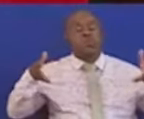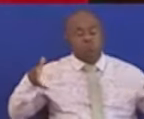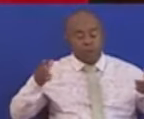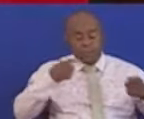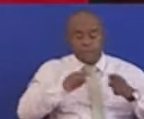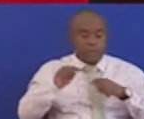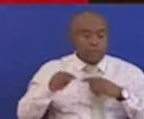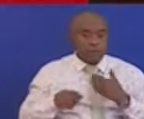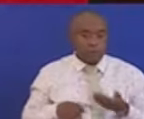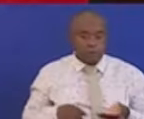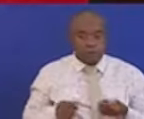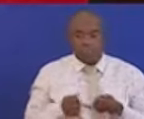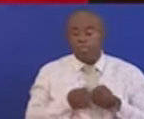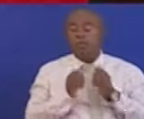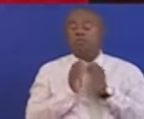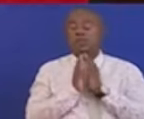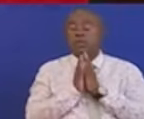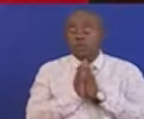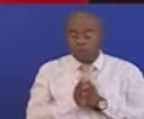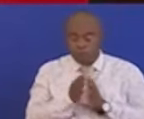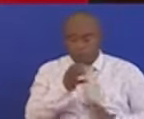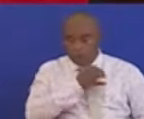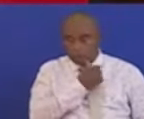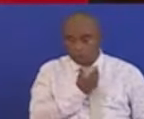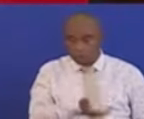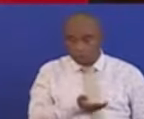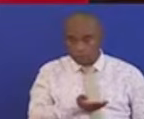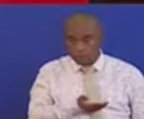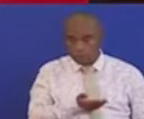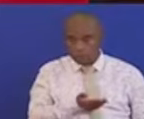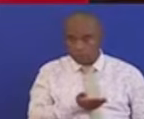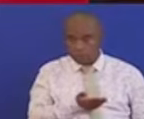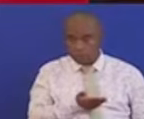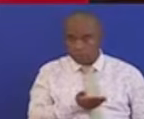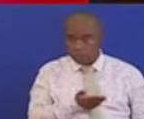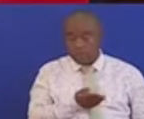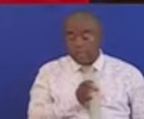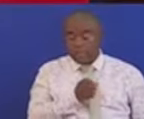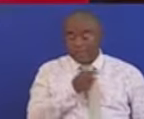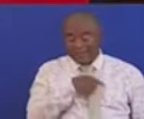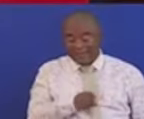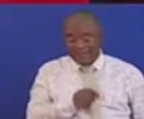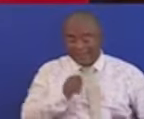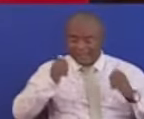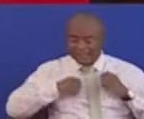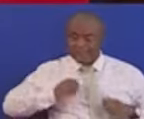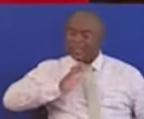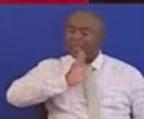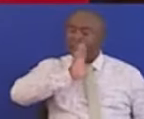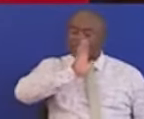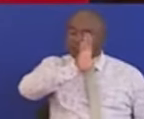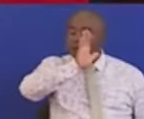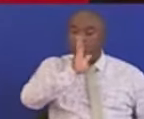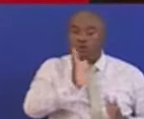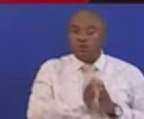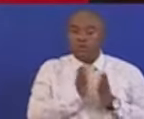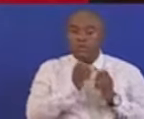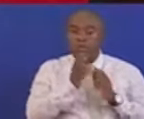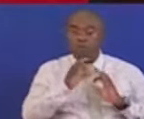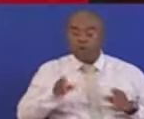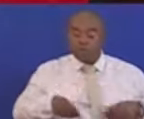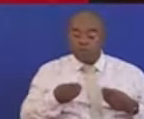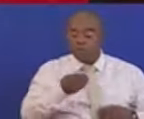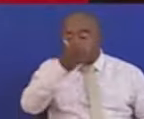migo na nimu Sana MH eshima wazir katika klinik ambaza una nelea nazo naom mko wa tabora upi kipa